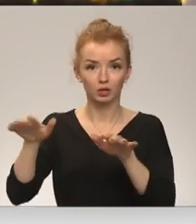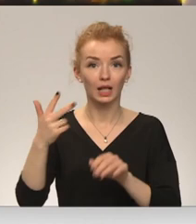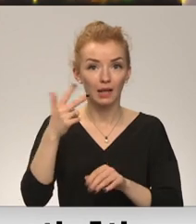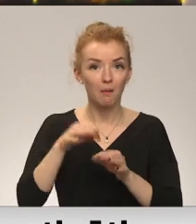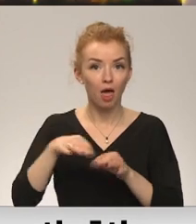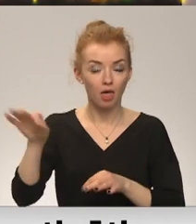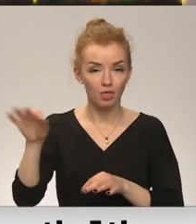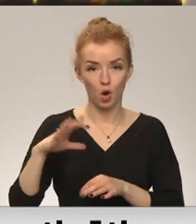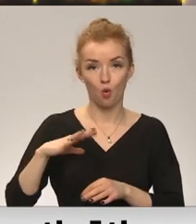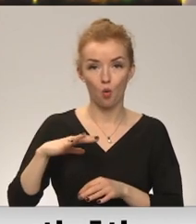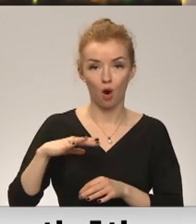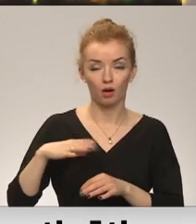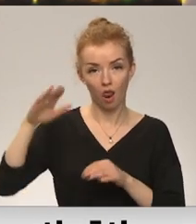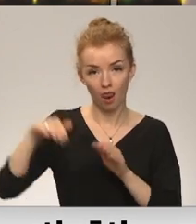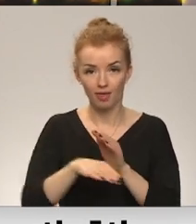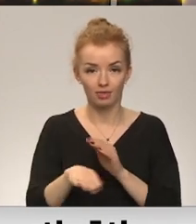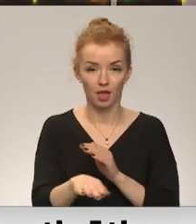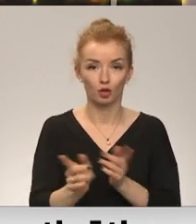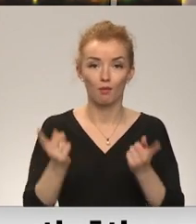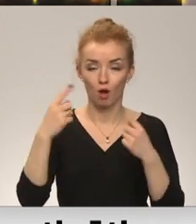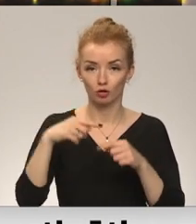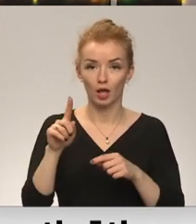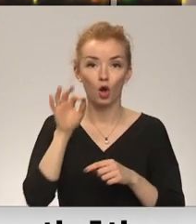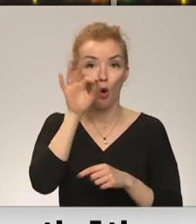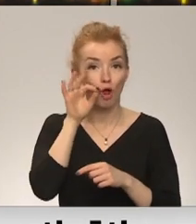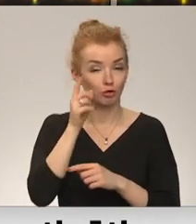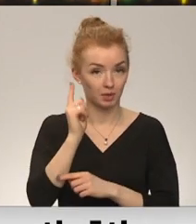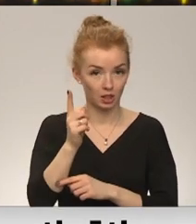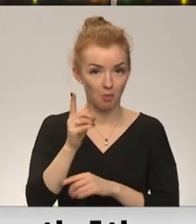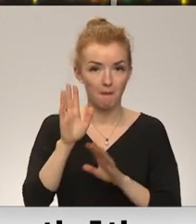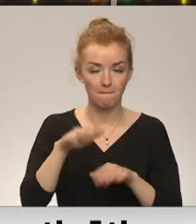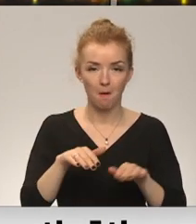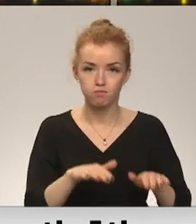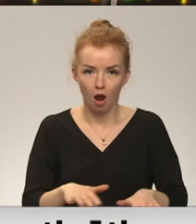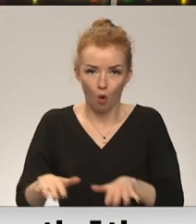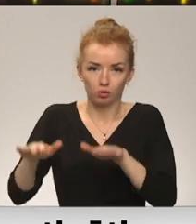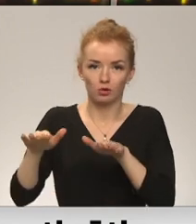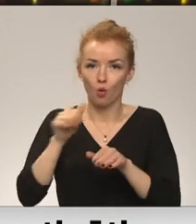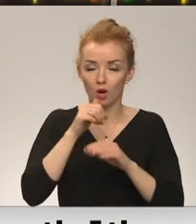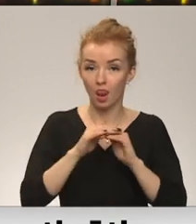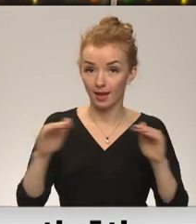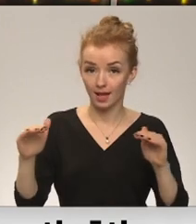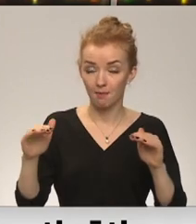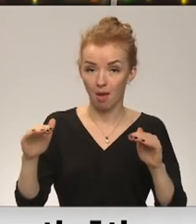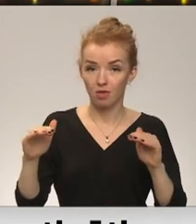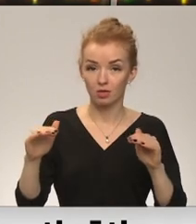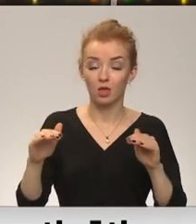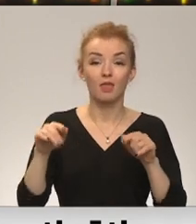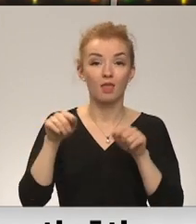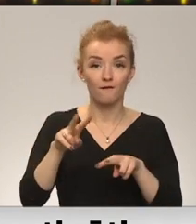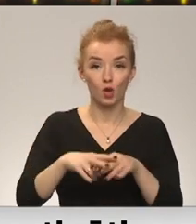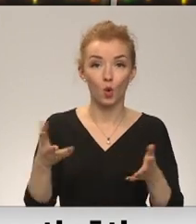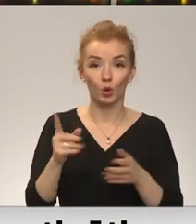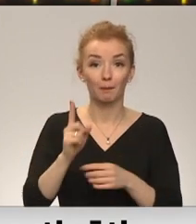metriem. Ogres Lētetas posmā pašlaik ir spēkā oranžais brīdinājums par paaugstinātu ūdens līmeni. Uz vietām, kurās ir spēkā